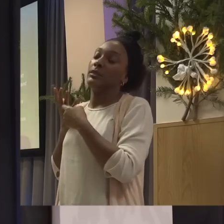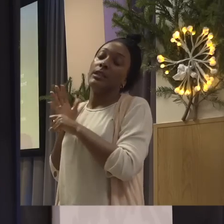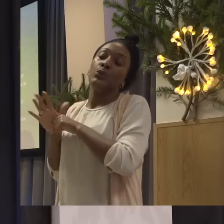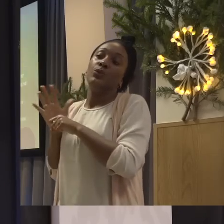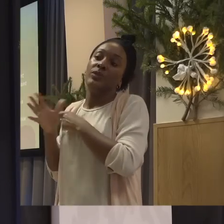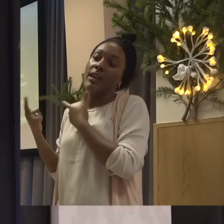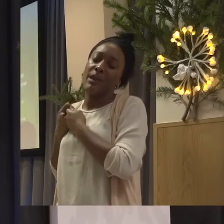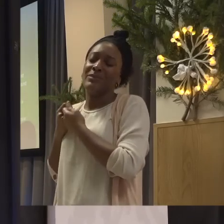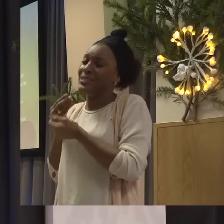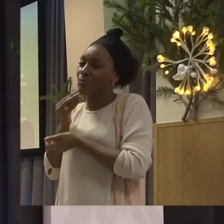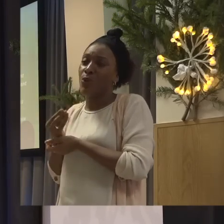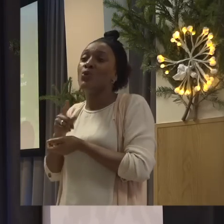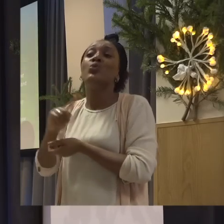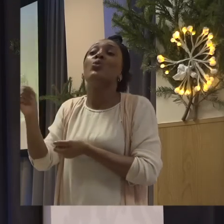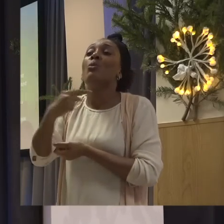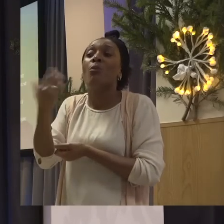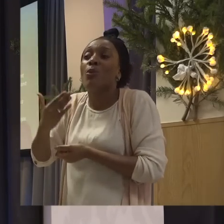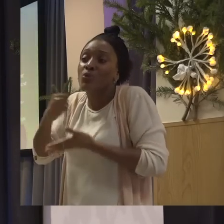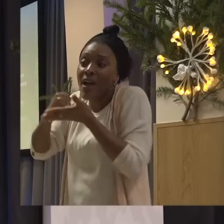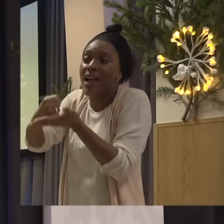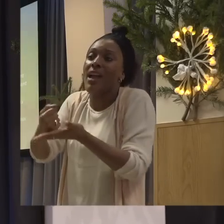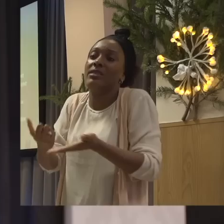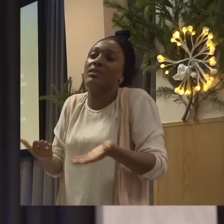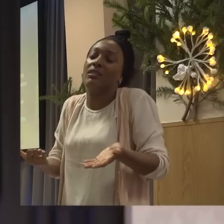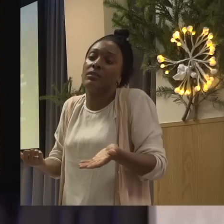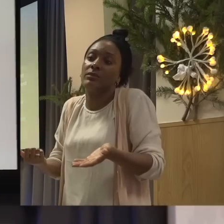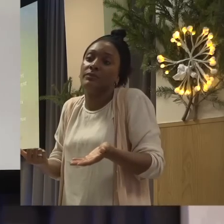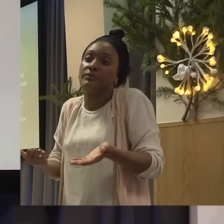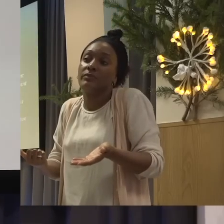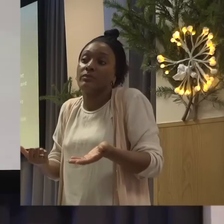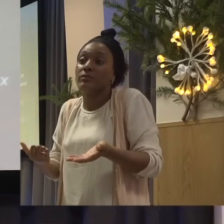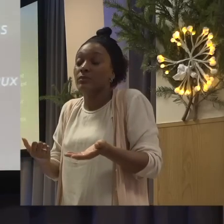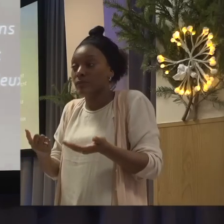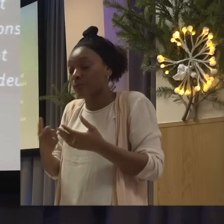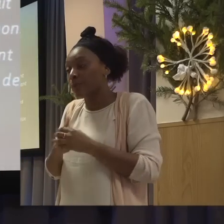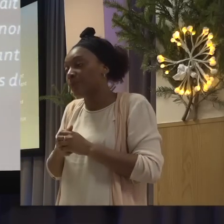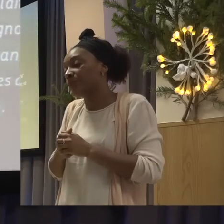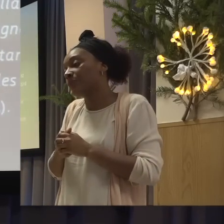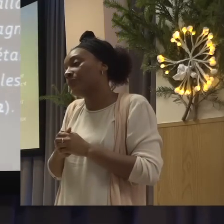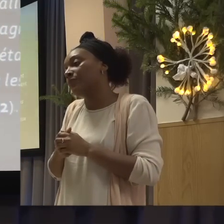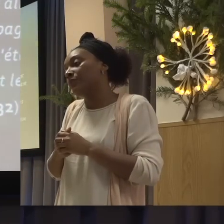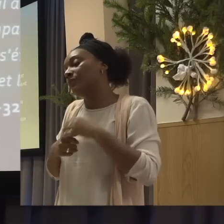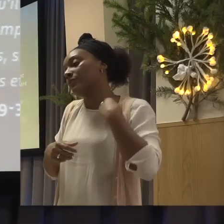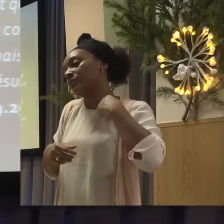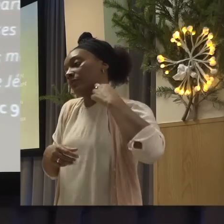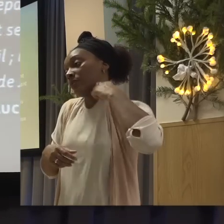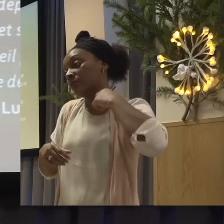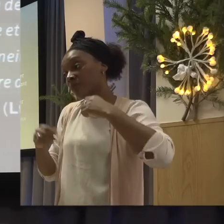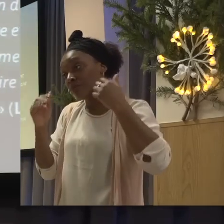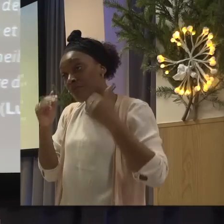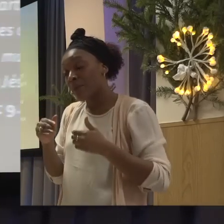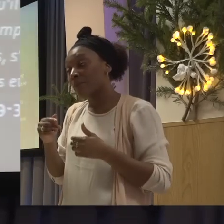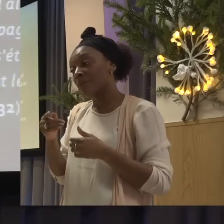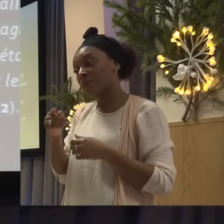Tout le monde a besoin d'un soutien. Même en allant consulter les figures d'Israël, Jésus avait besoin du soutien de ses